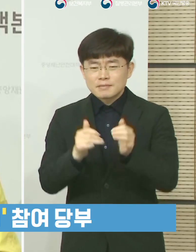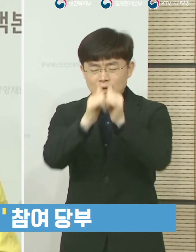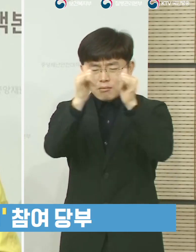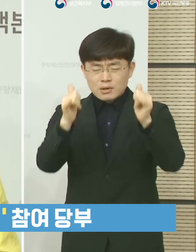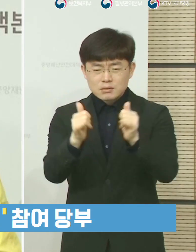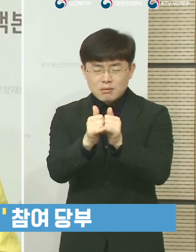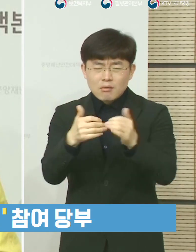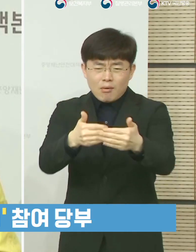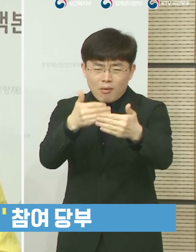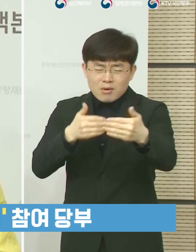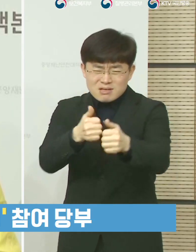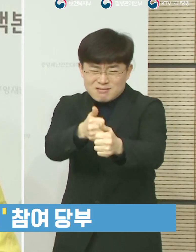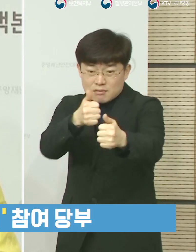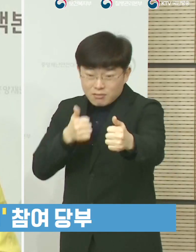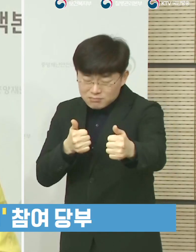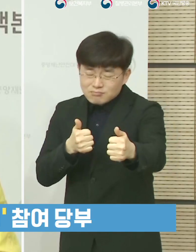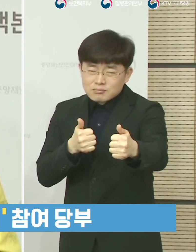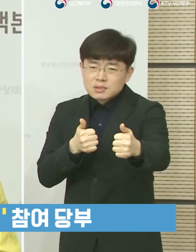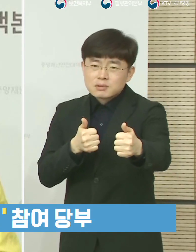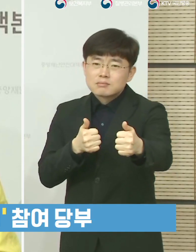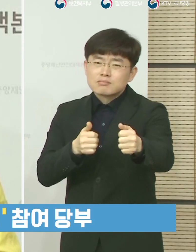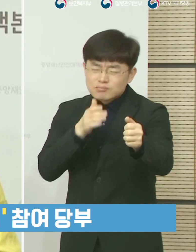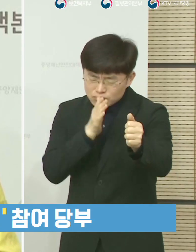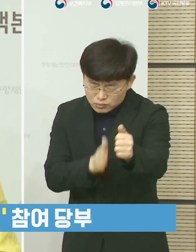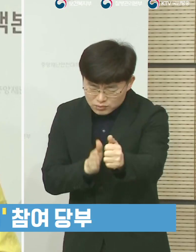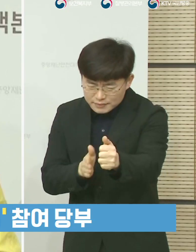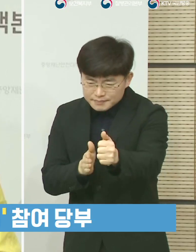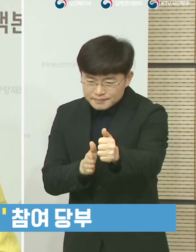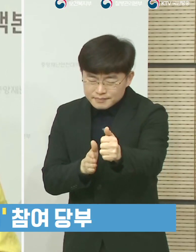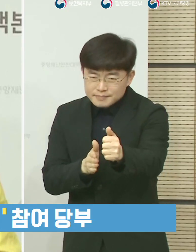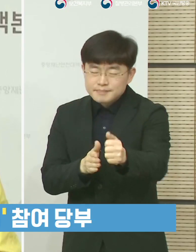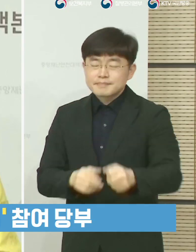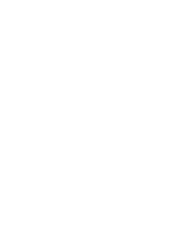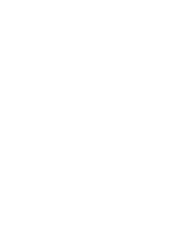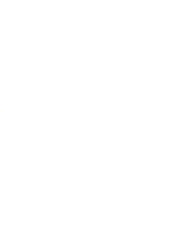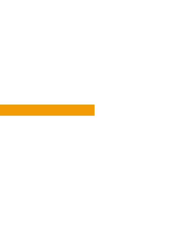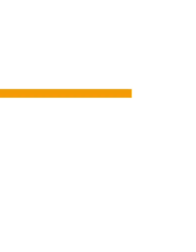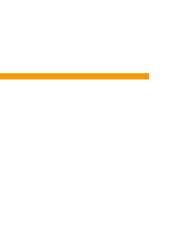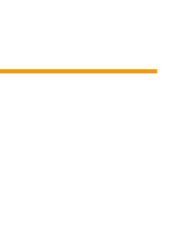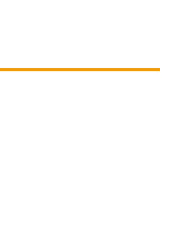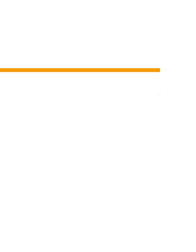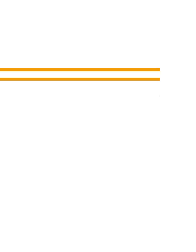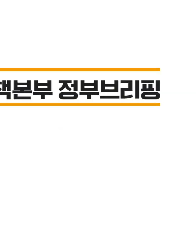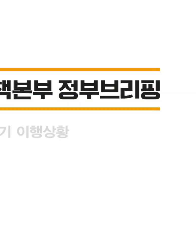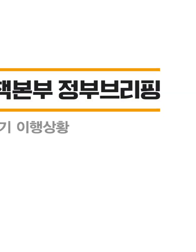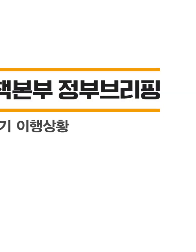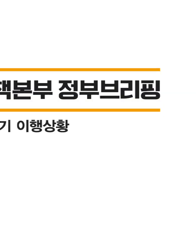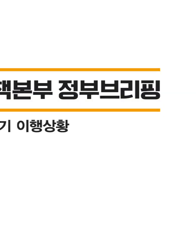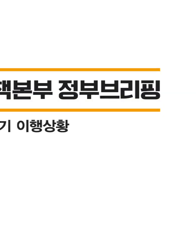사회적 거리두기에 참여해 주실 것을 다시 한 번 더 부탁드립니다.